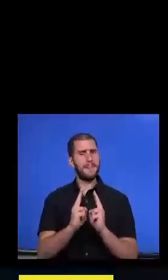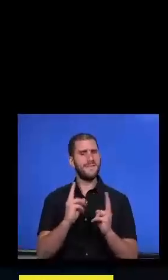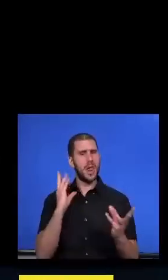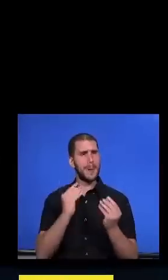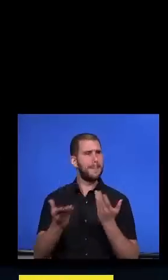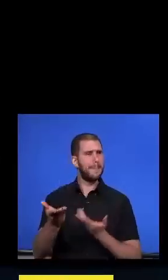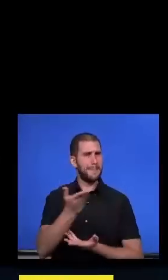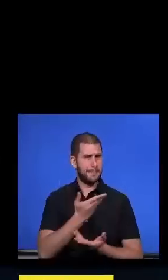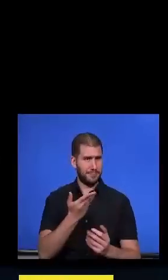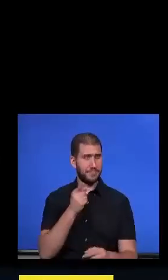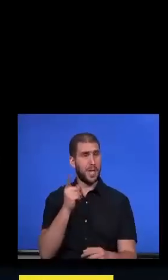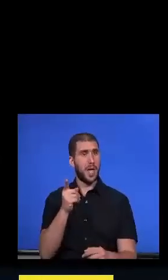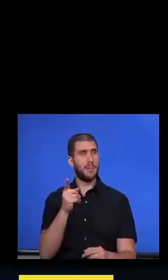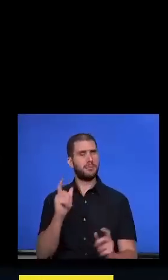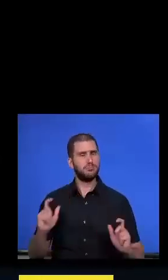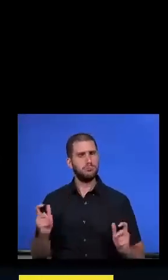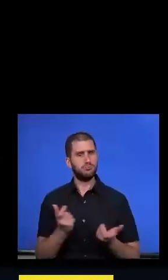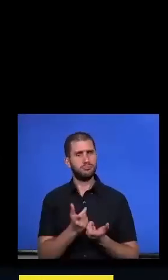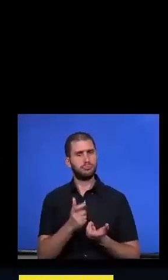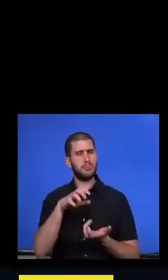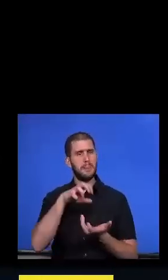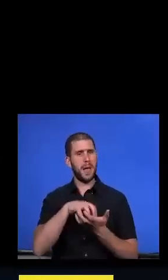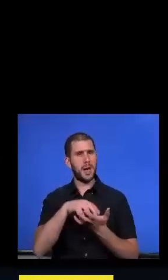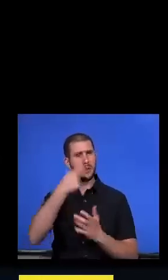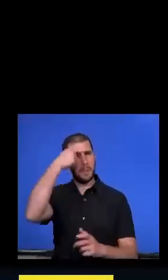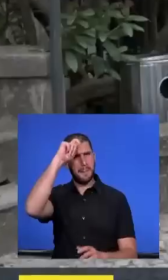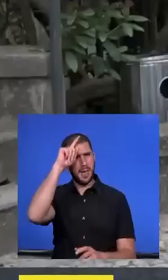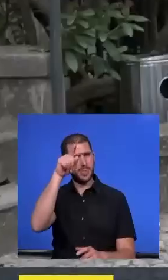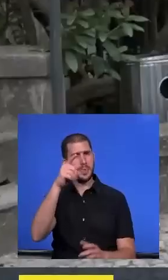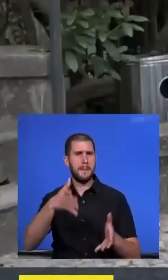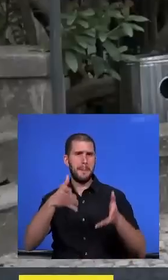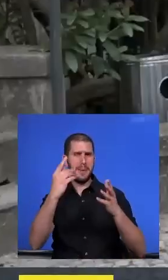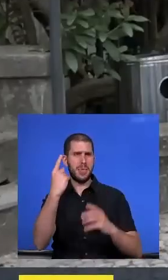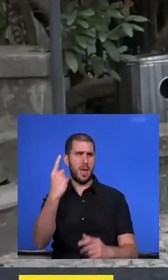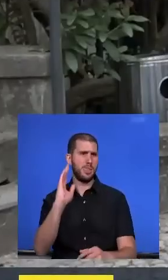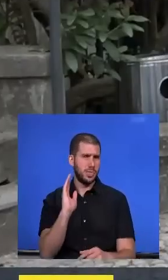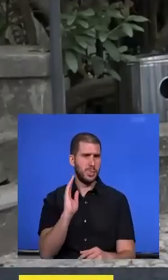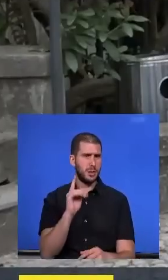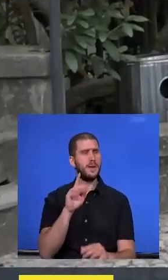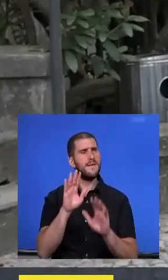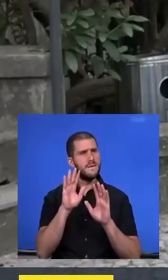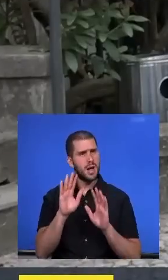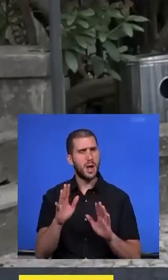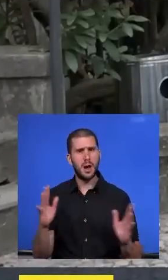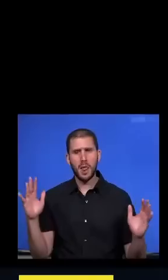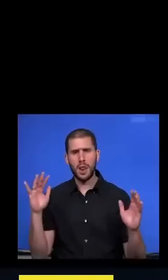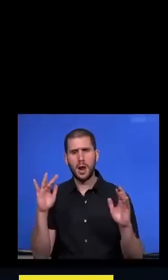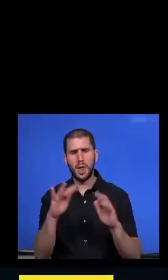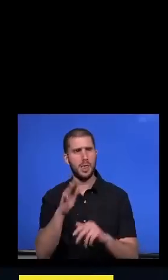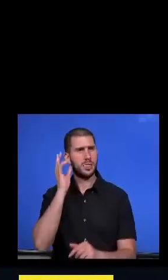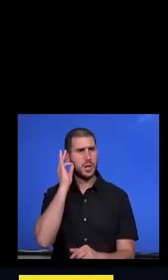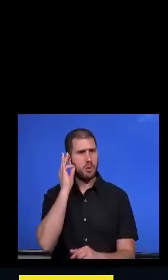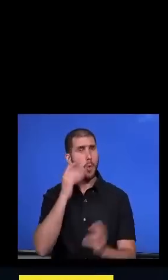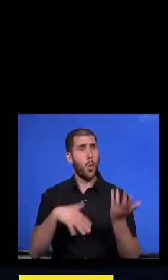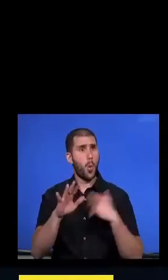במפעלים, והם עוצרים אותם במרכז ברלין, בבניין מסוים, וככה בעצם נאספות הנשים,